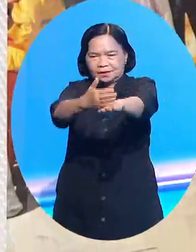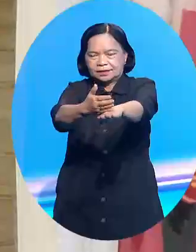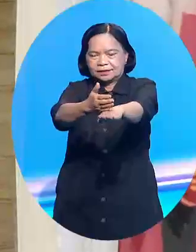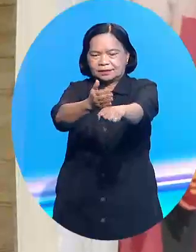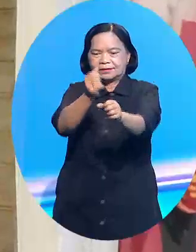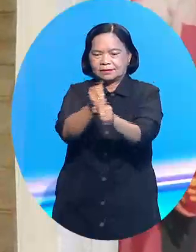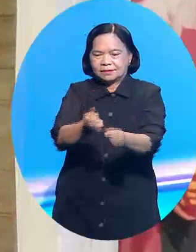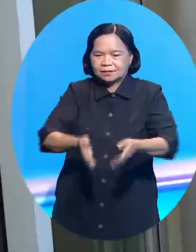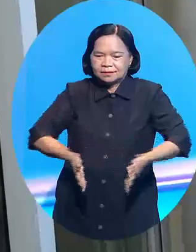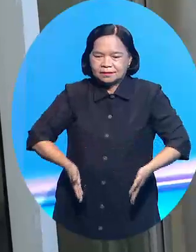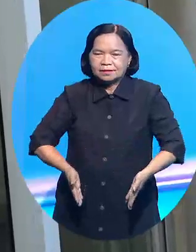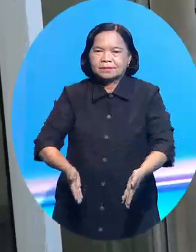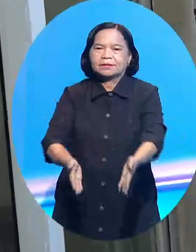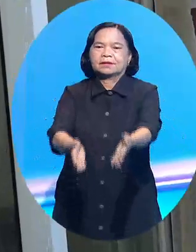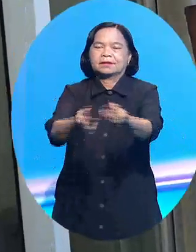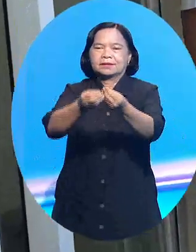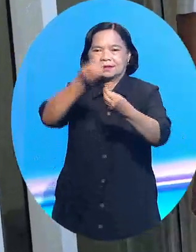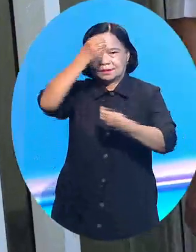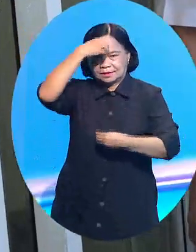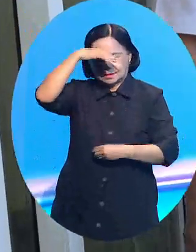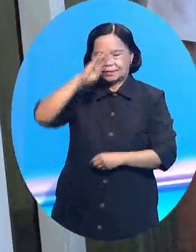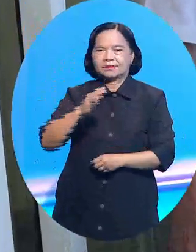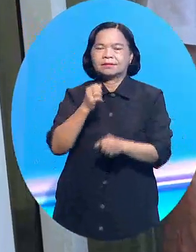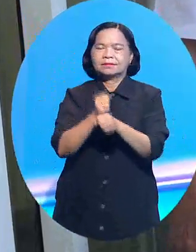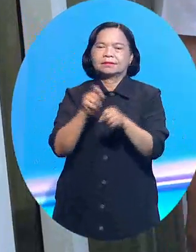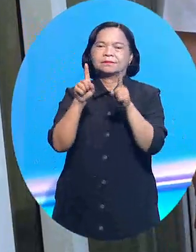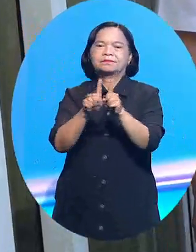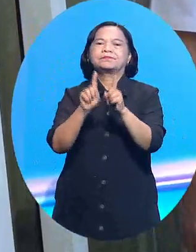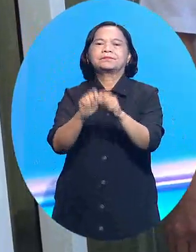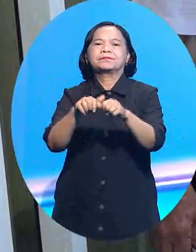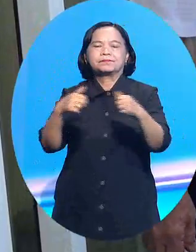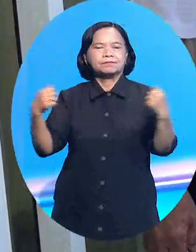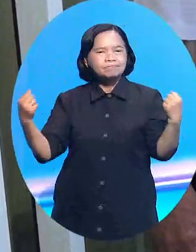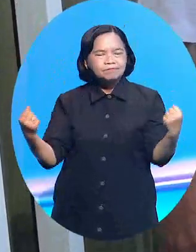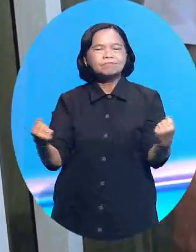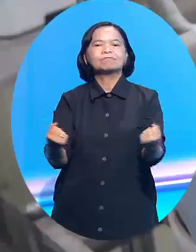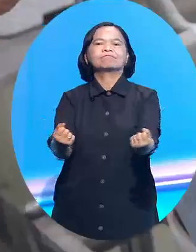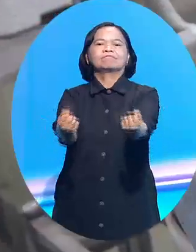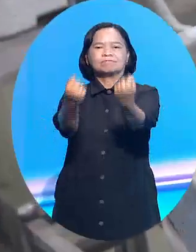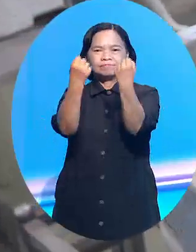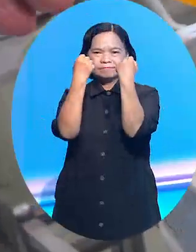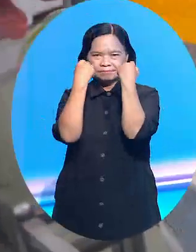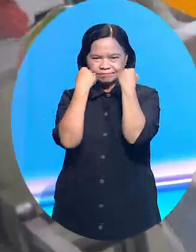và tặng học bổng. Làm sao mà cố gắng còn sức